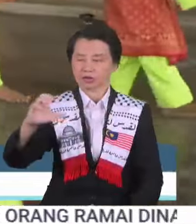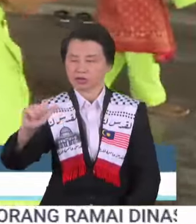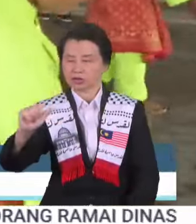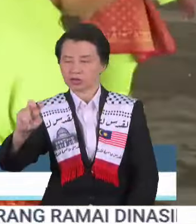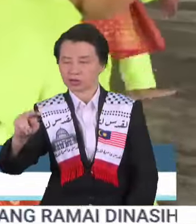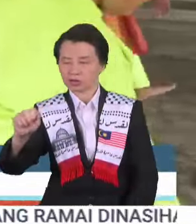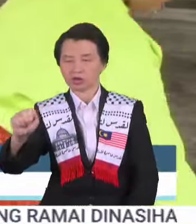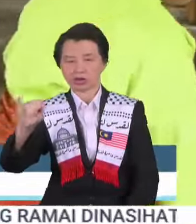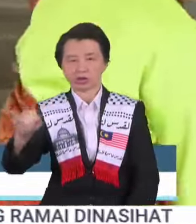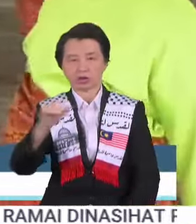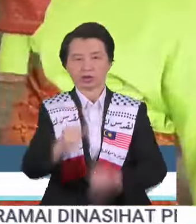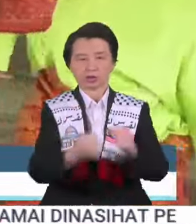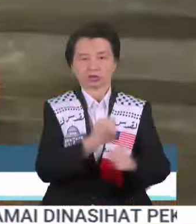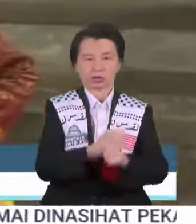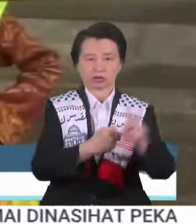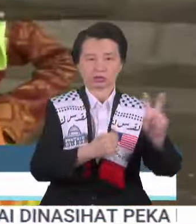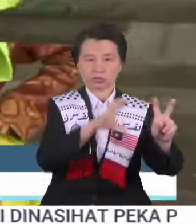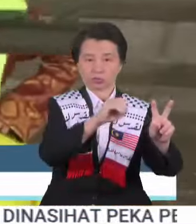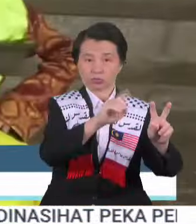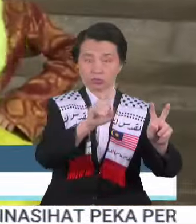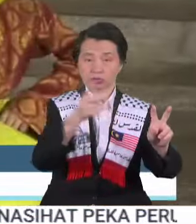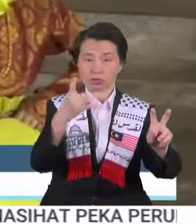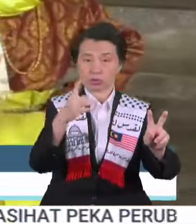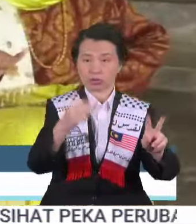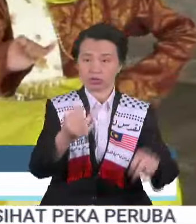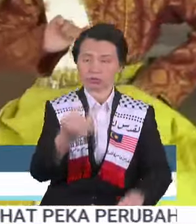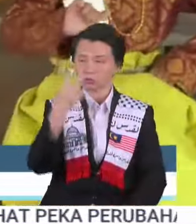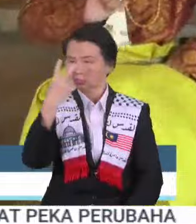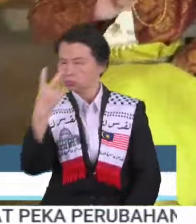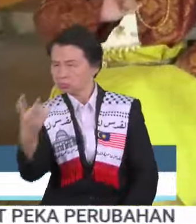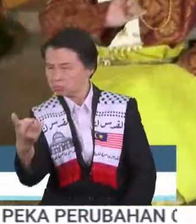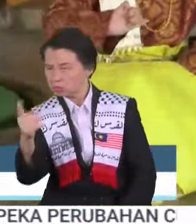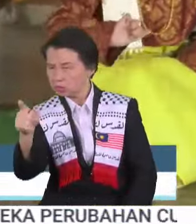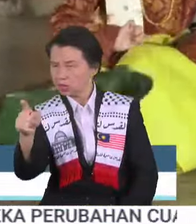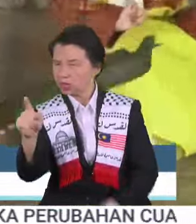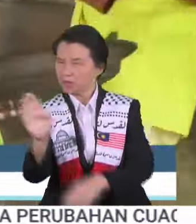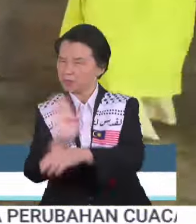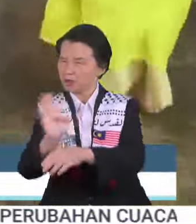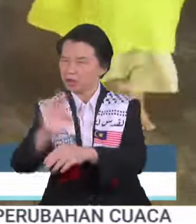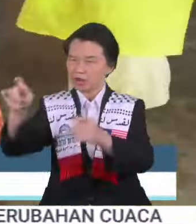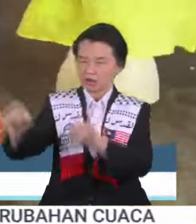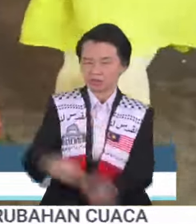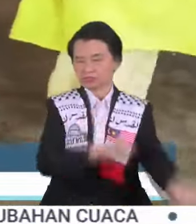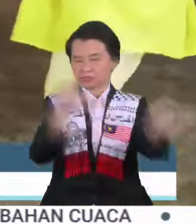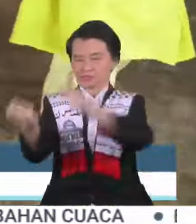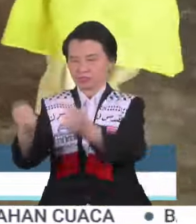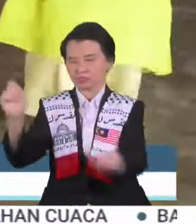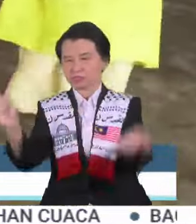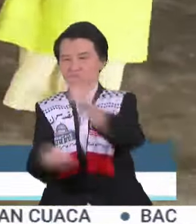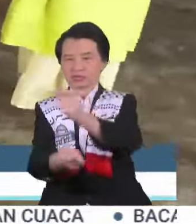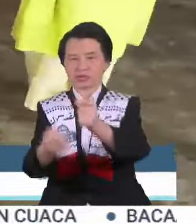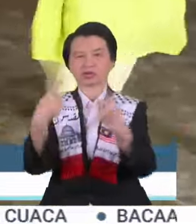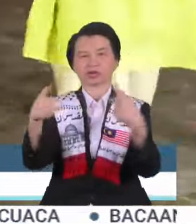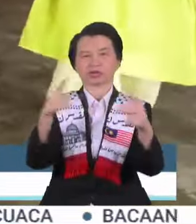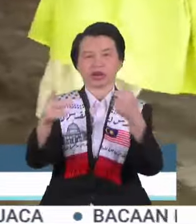tahun 2018 selepas melihat peniaga menebar roti canai di sebuah kedai makan.